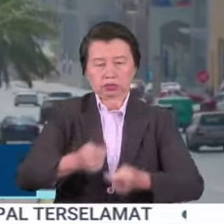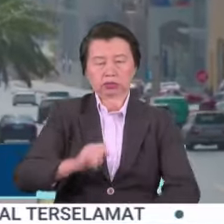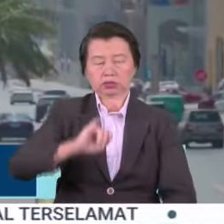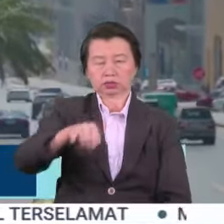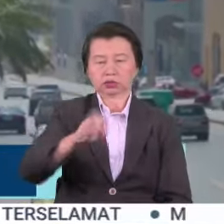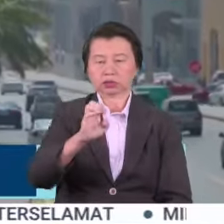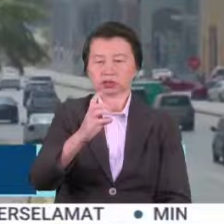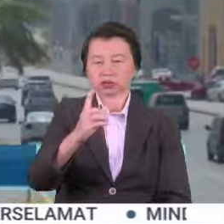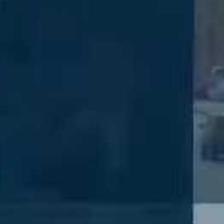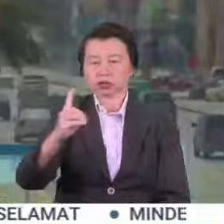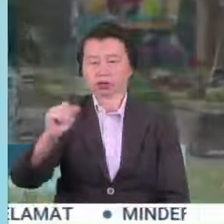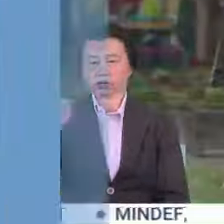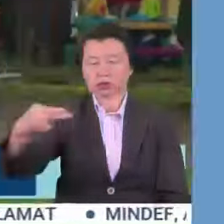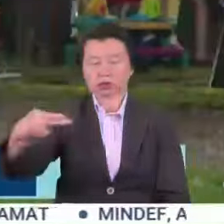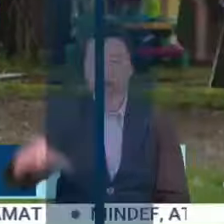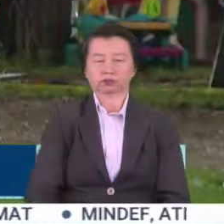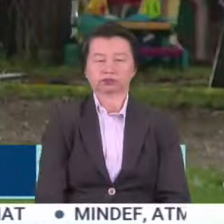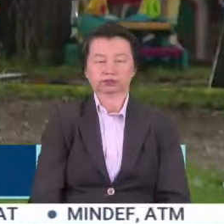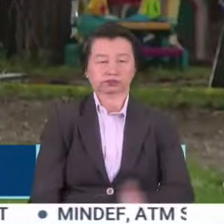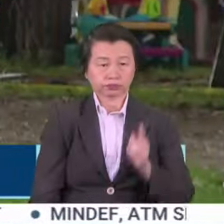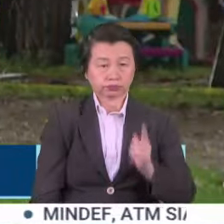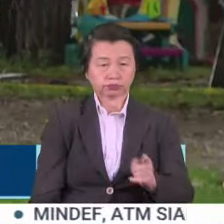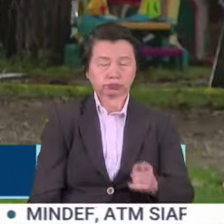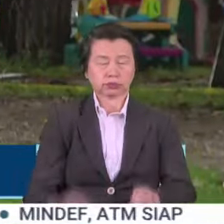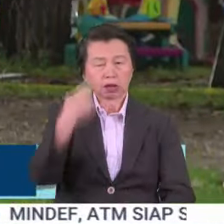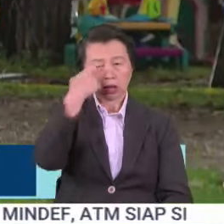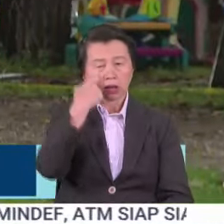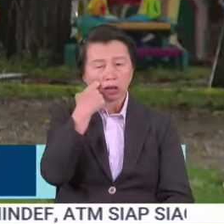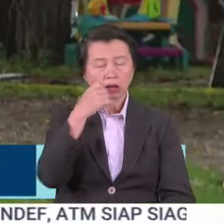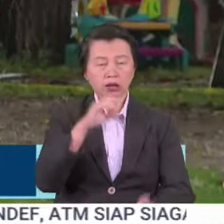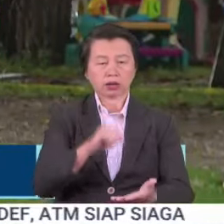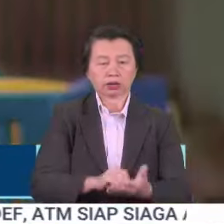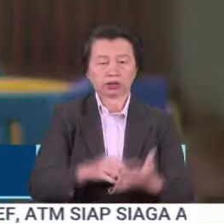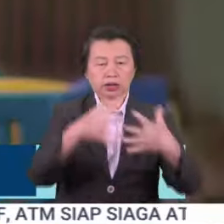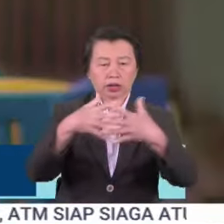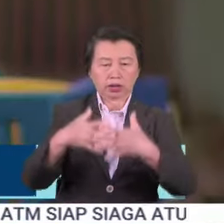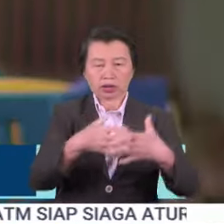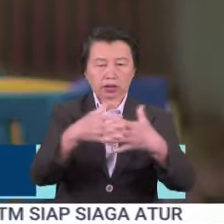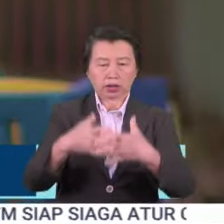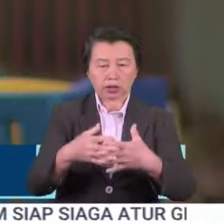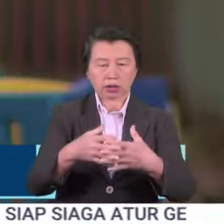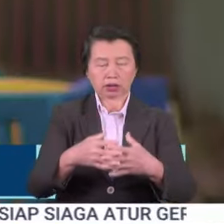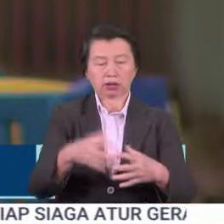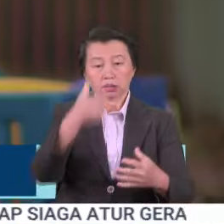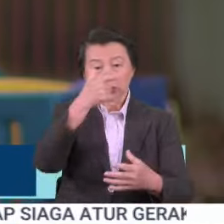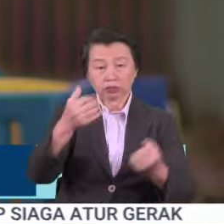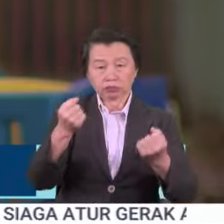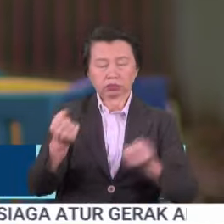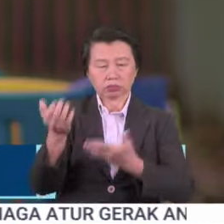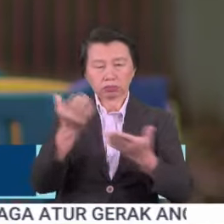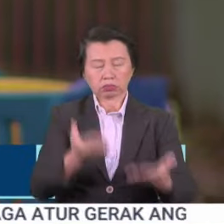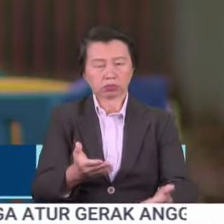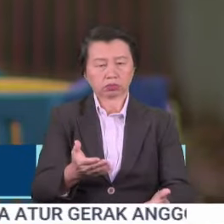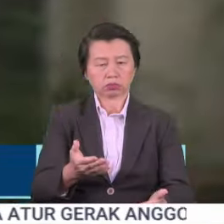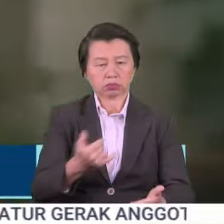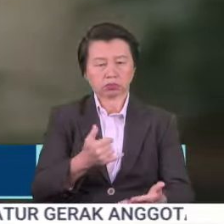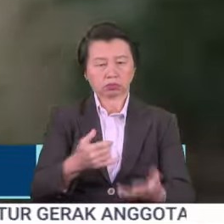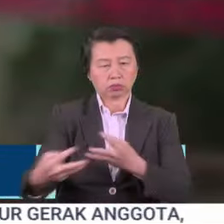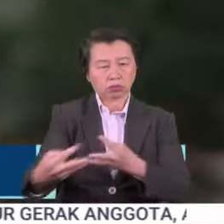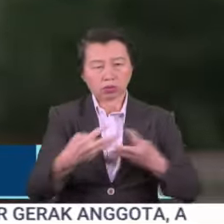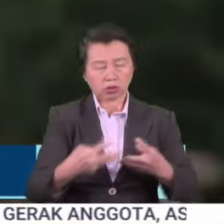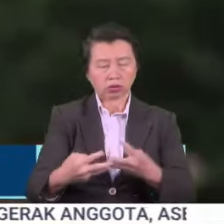Jeddah. Ini pula kisah tragis di Illinois, Amerika Syarikat. Gara-gara terbawa-bawa emosi